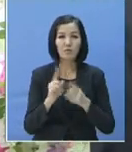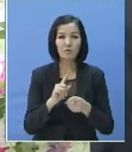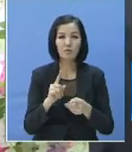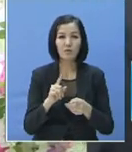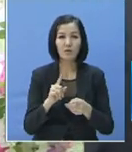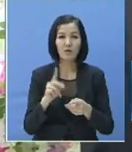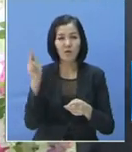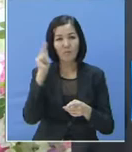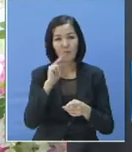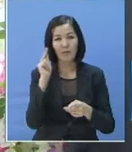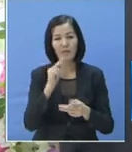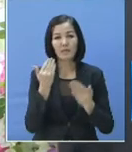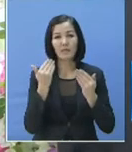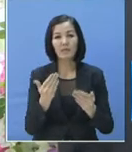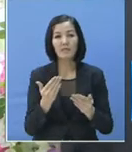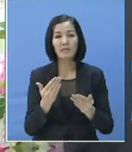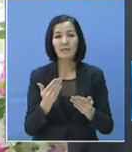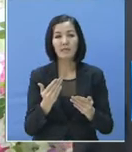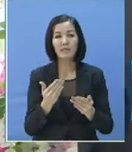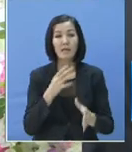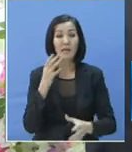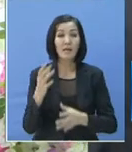тіліне айналуына жол ашамыз. Өйткені